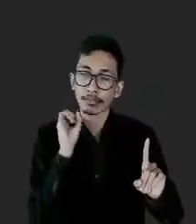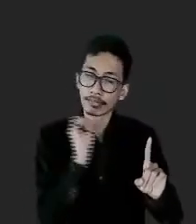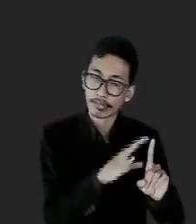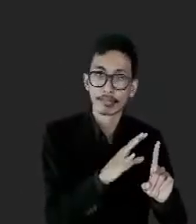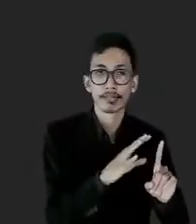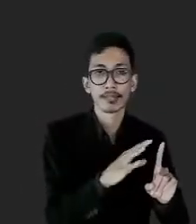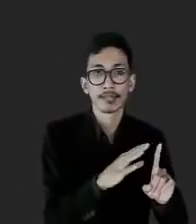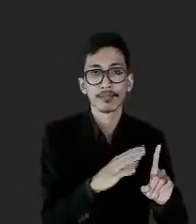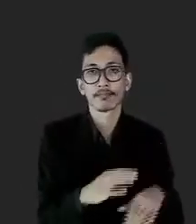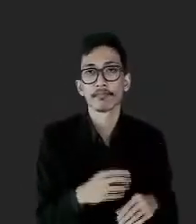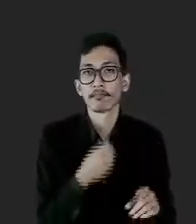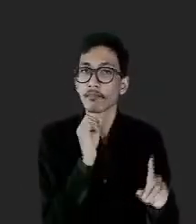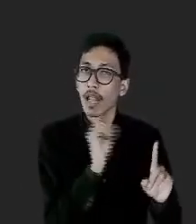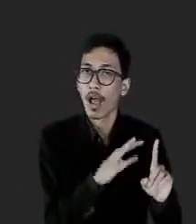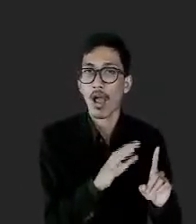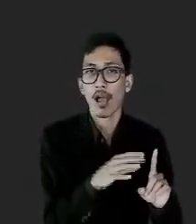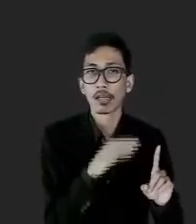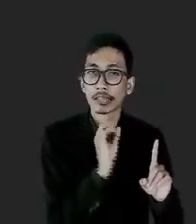benar. Nah,